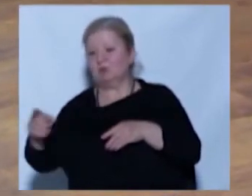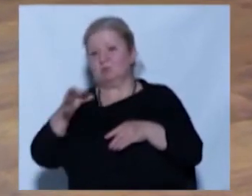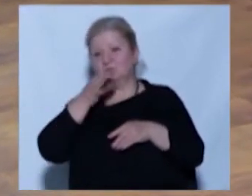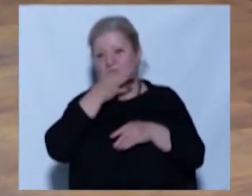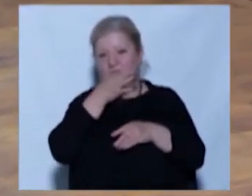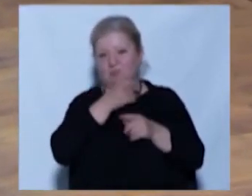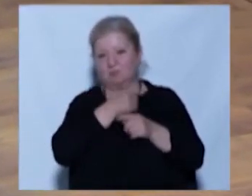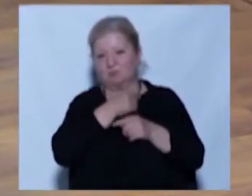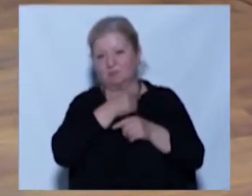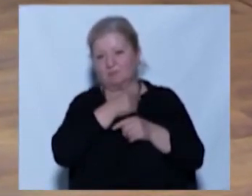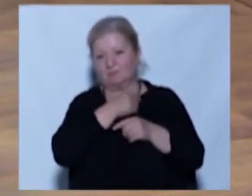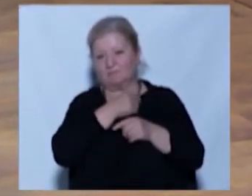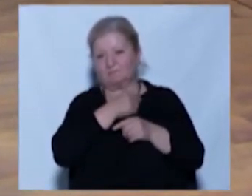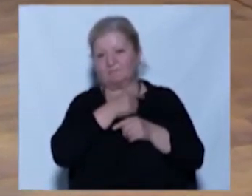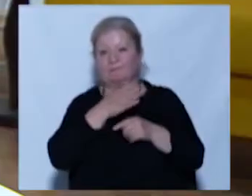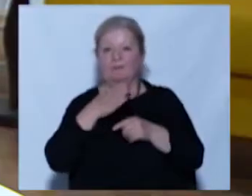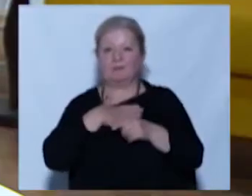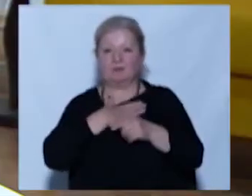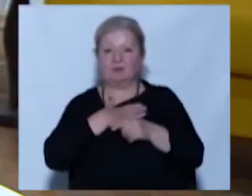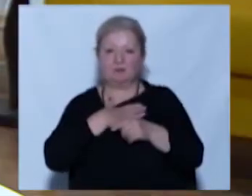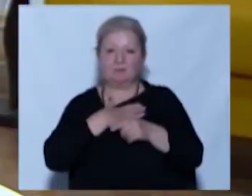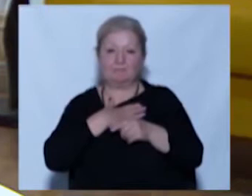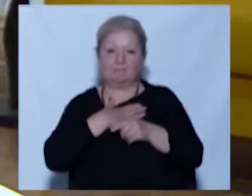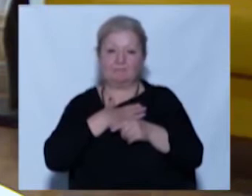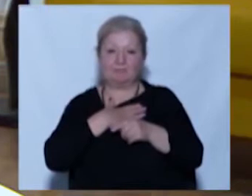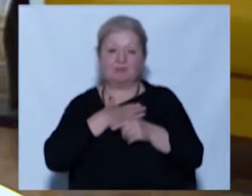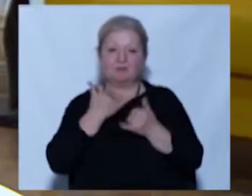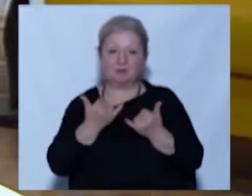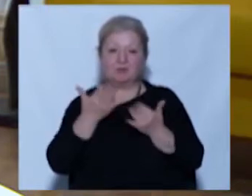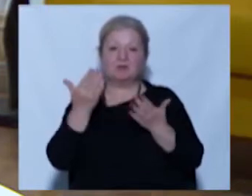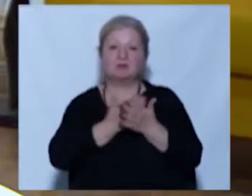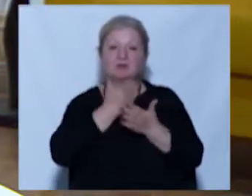გარკვეული მანძილი არ დაშორდება, სანამ იმ ჩვენი